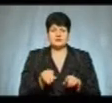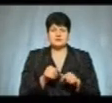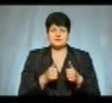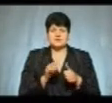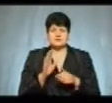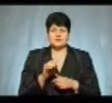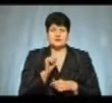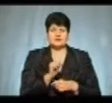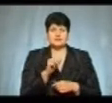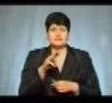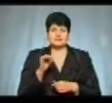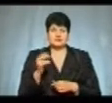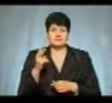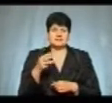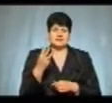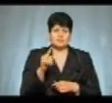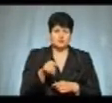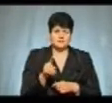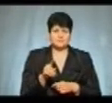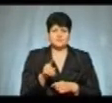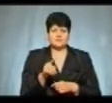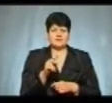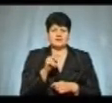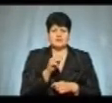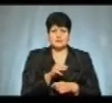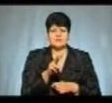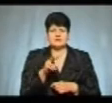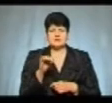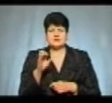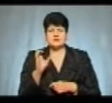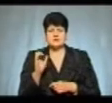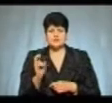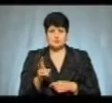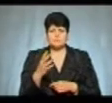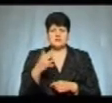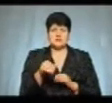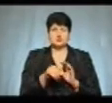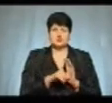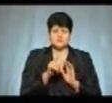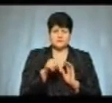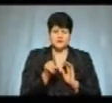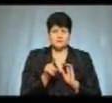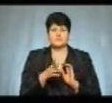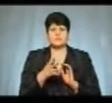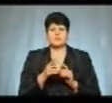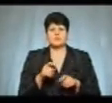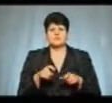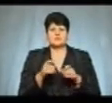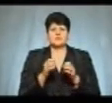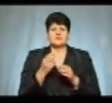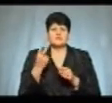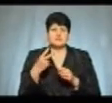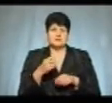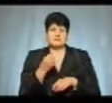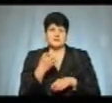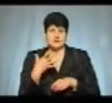Артем Тищенко під 23-м стартовим номером і Тарас Лисюк під 56-м. Гонка розпочнеться о 20:15. Переглянути